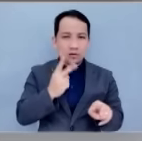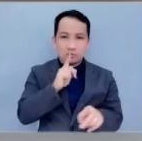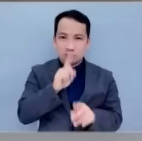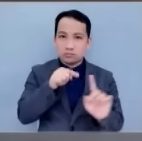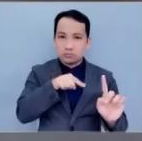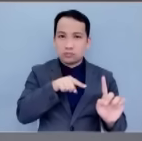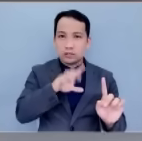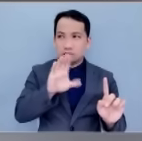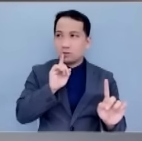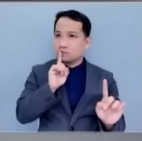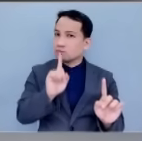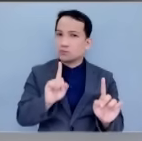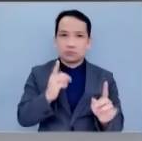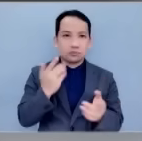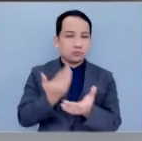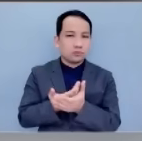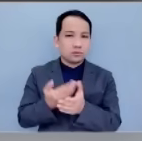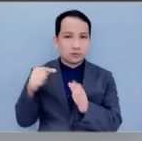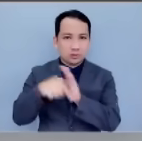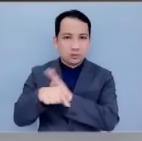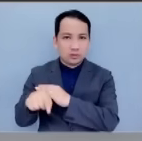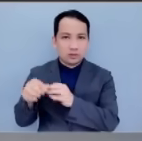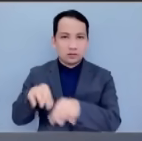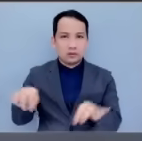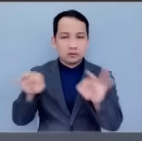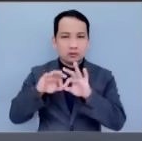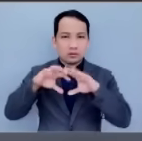sa dalawa. Nitong Biyernes, panibagong arrest warrant